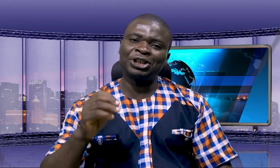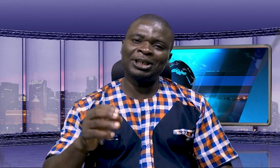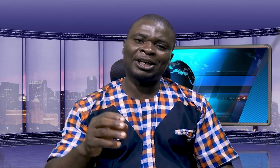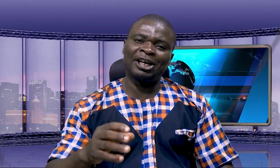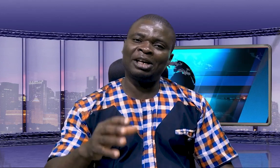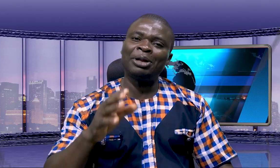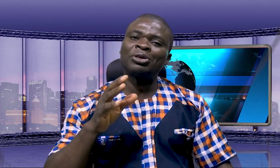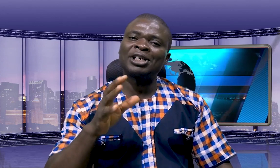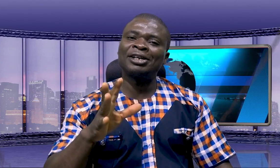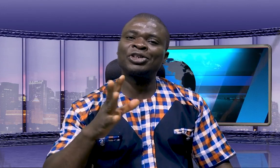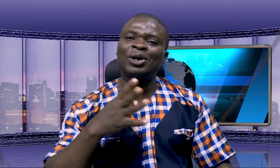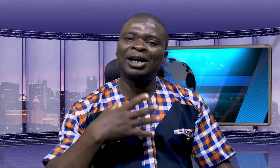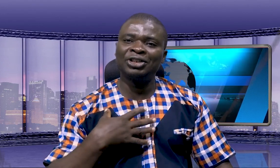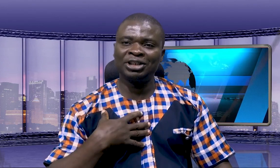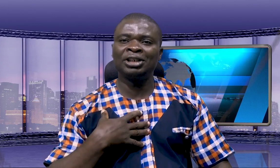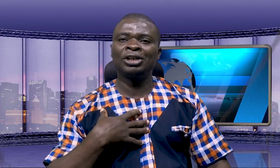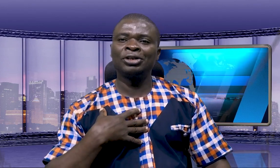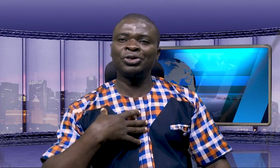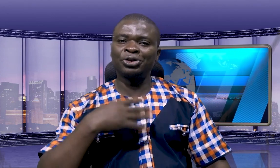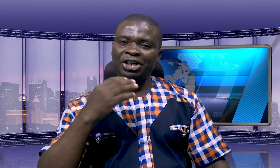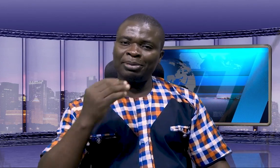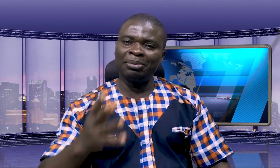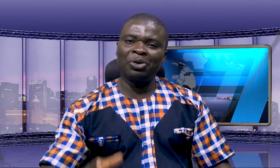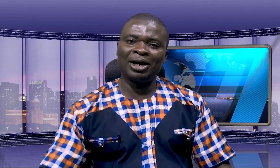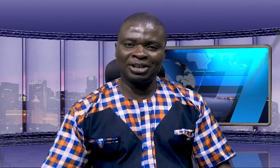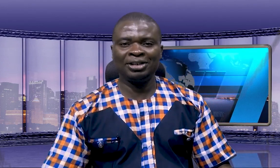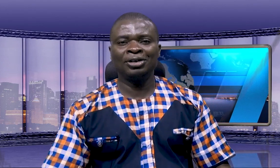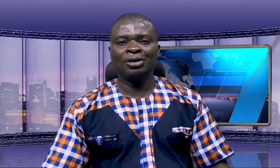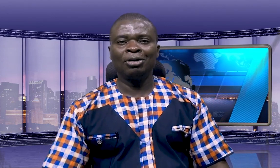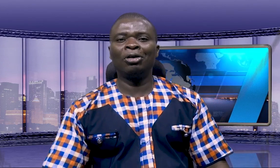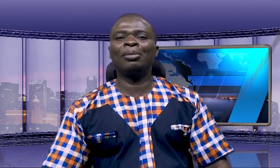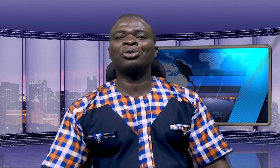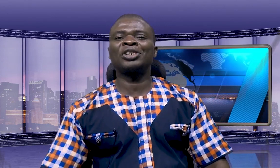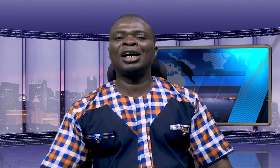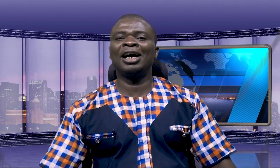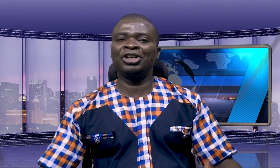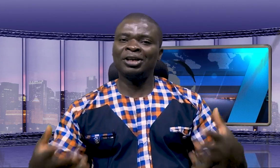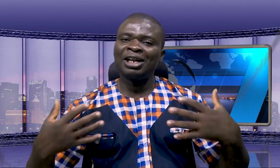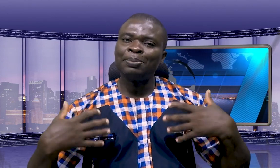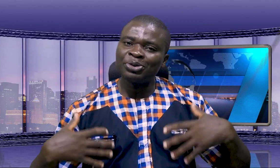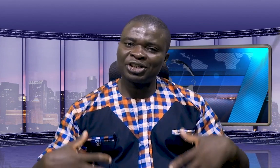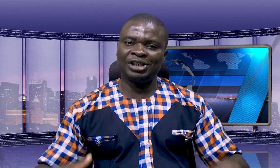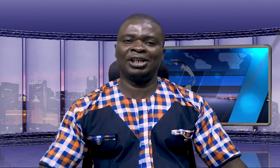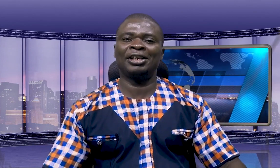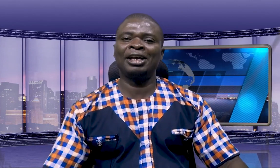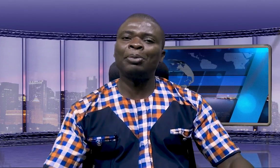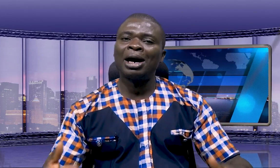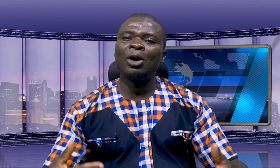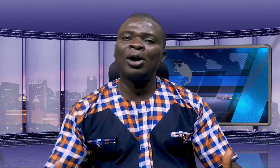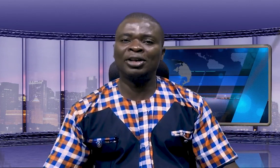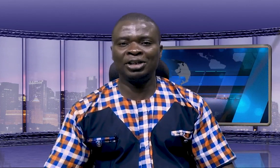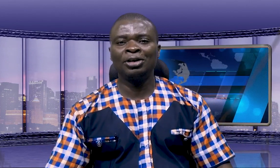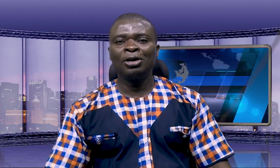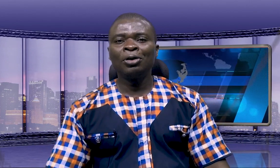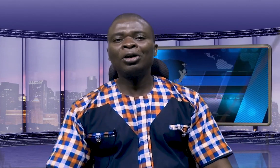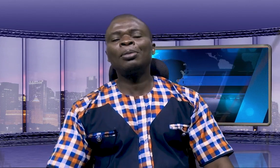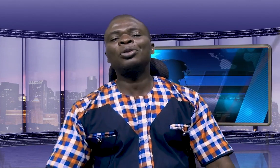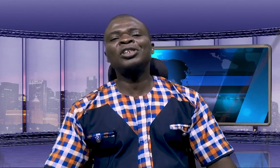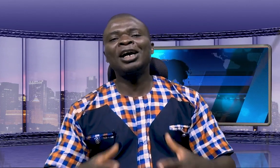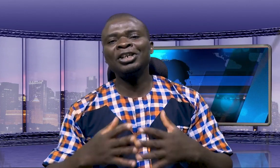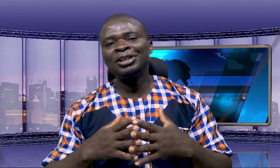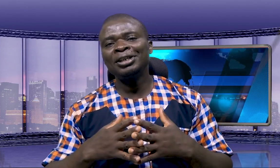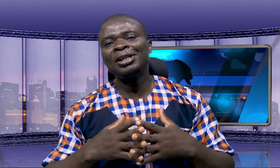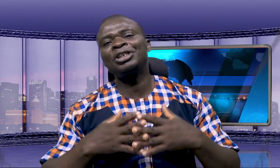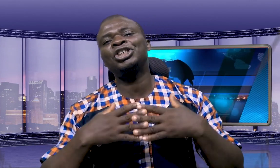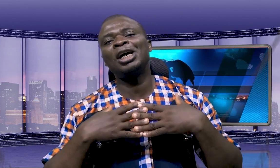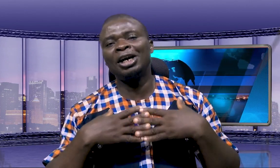nke Chineke na-emetụta ndụ anyị, ndụ nke ime mmụọ anyị. Ọ na-emetụta anyị na mpụta ìhè nke bụ ahụ anyị. Ọ